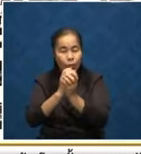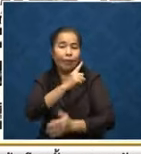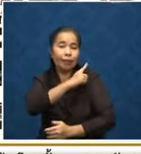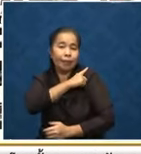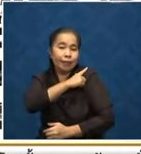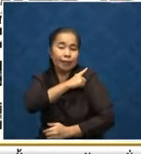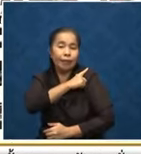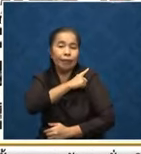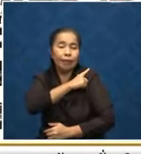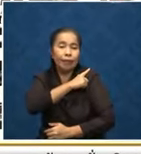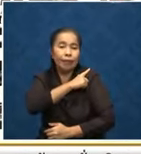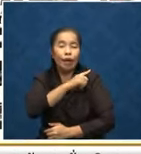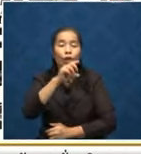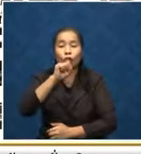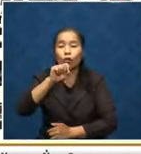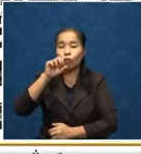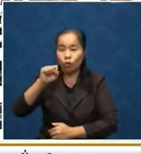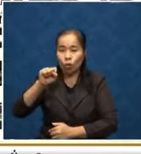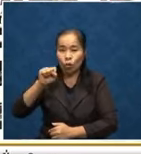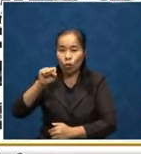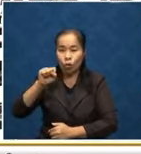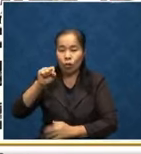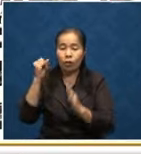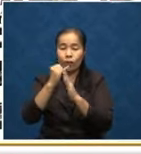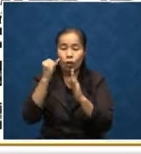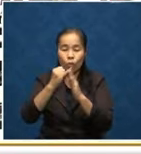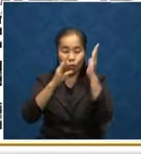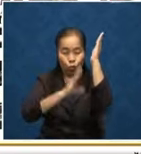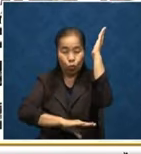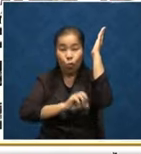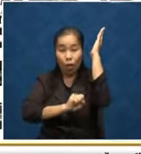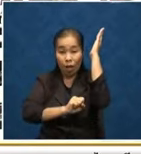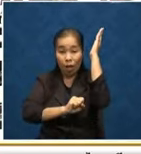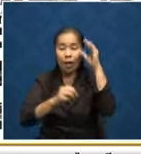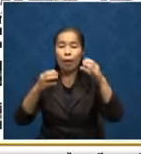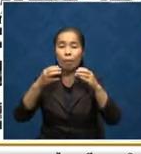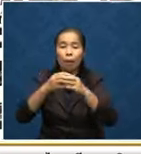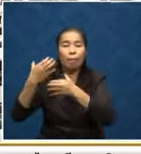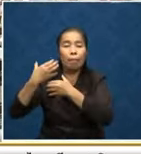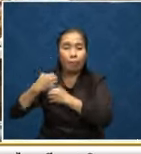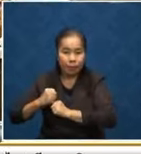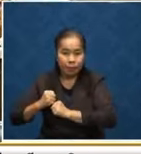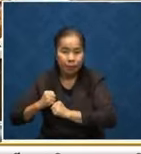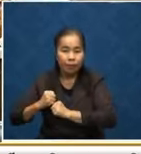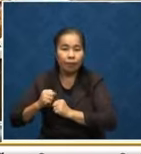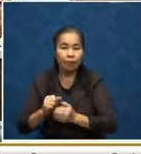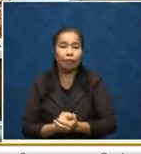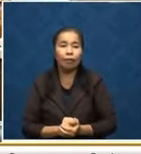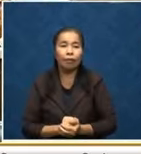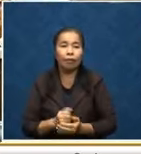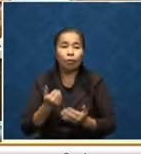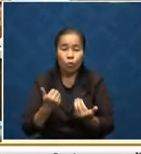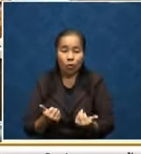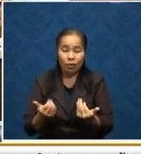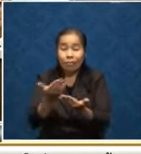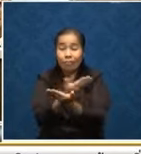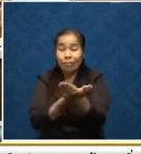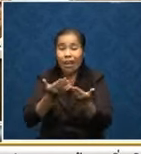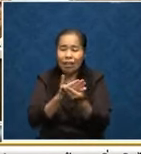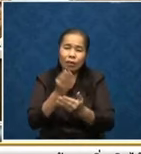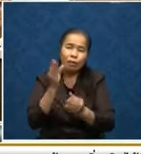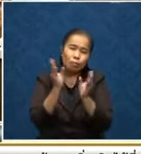สมาชิกสภาผู้แทนราษฎรจังหวัดสงขลาพรรคประชาธิปัตย์ครับในการหารือกันในเรื่องที่ประชุม